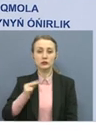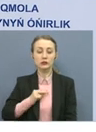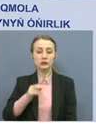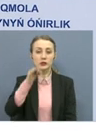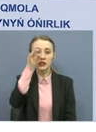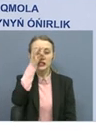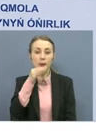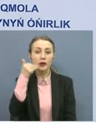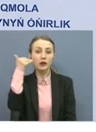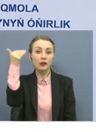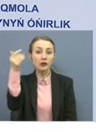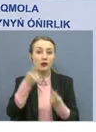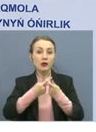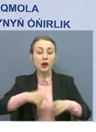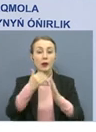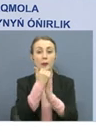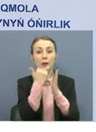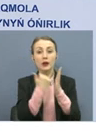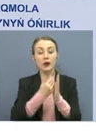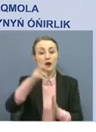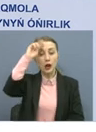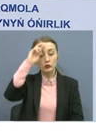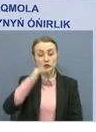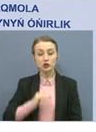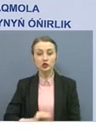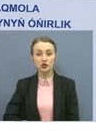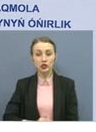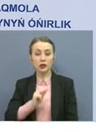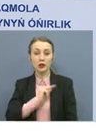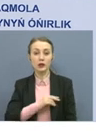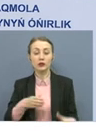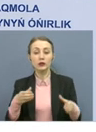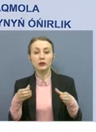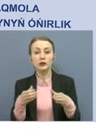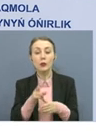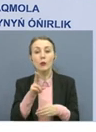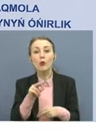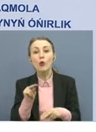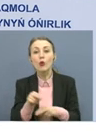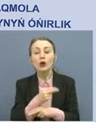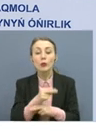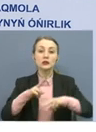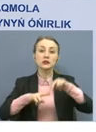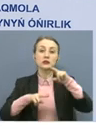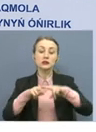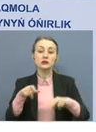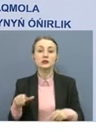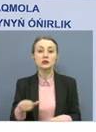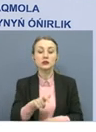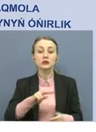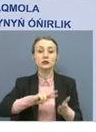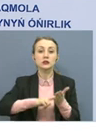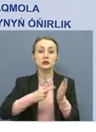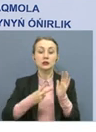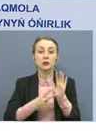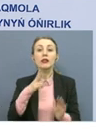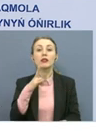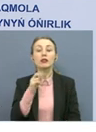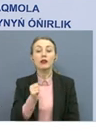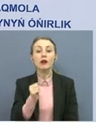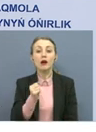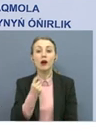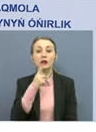бойынша неміс компаниялармен жұмыс жүргізудеміз. Жол жөндеу мен салу жұмыстарына 1,9 миллиард теңге жоспарланған.